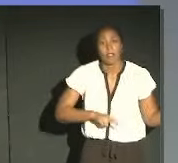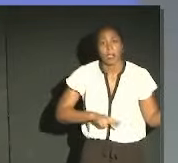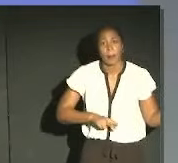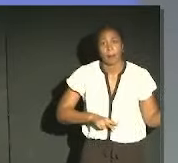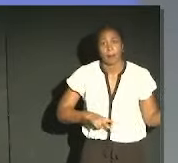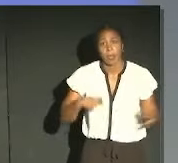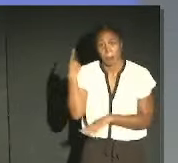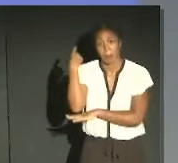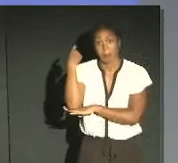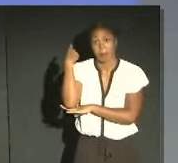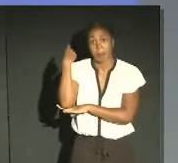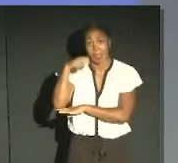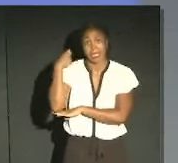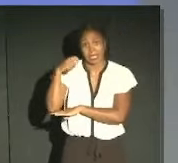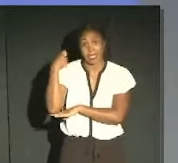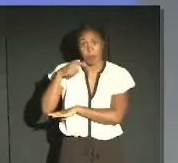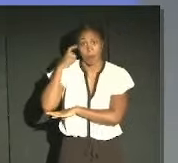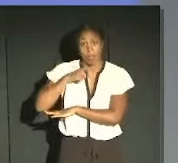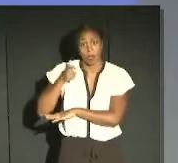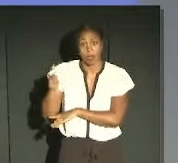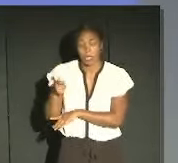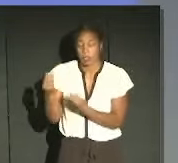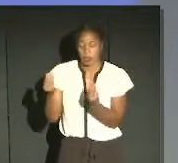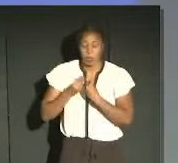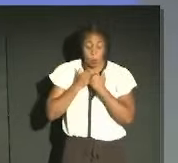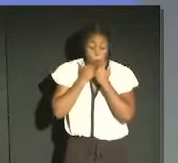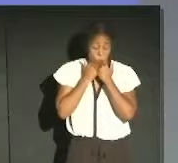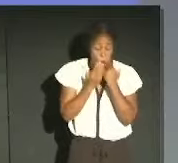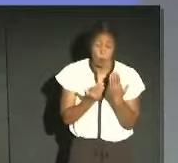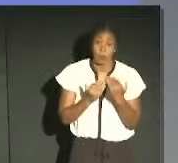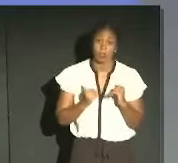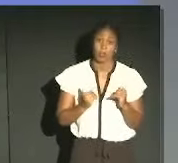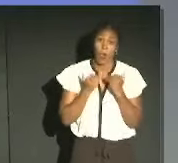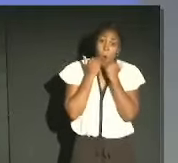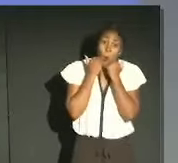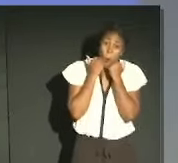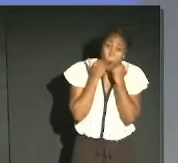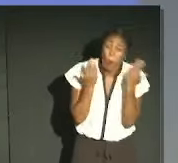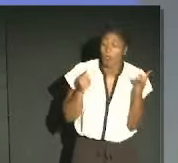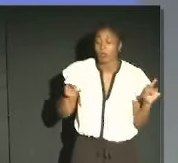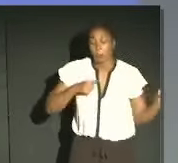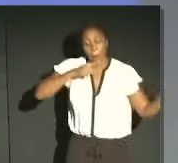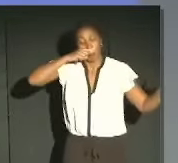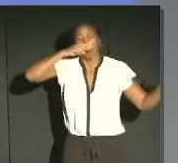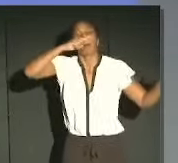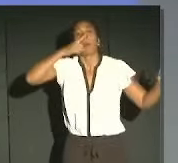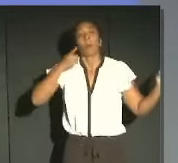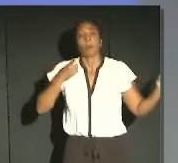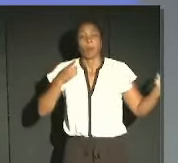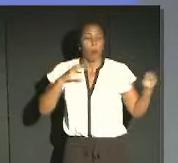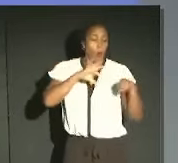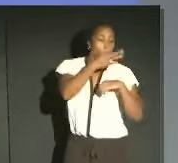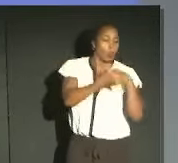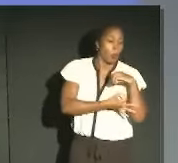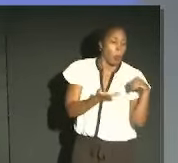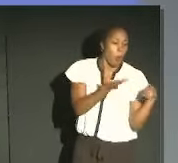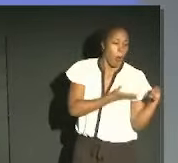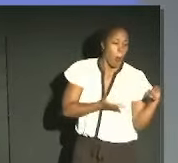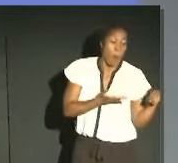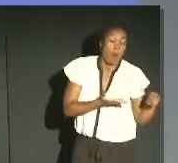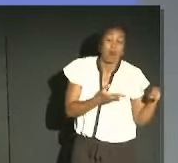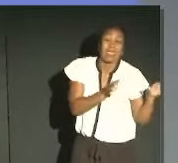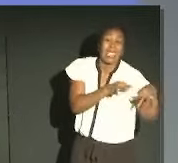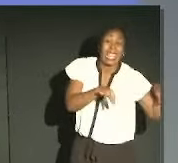président de la République nous fait honte honte honte de ce mépris honte de voir les outremers considérés comme des